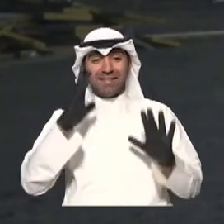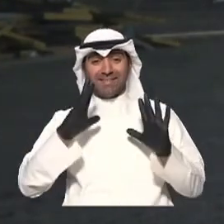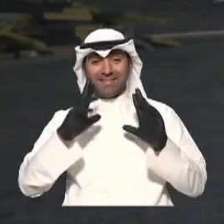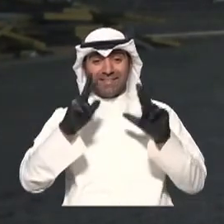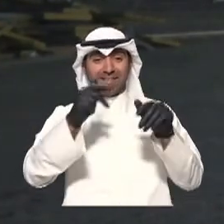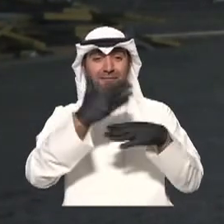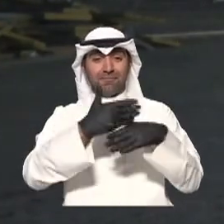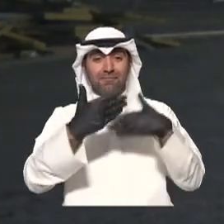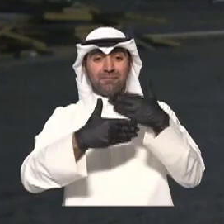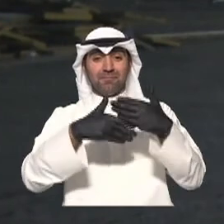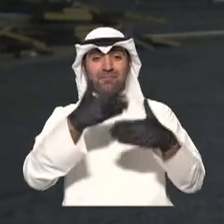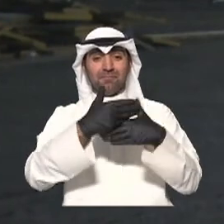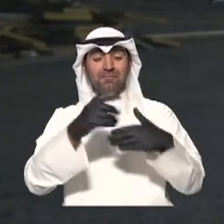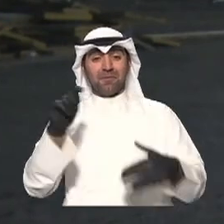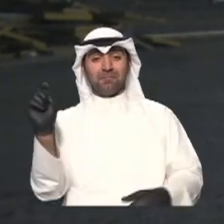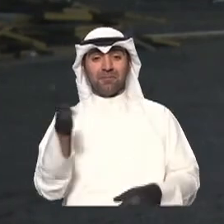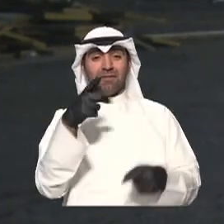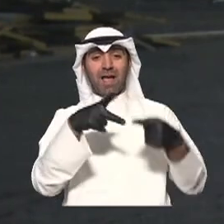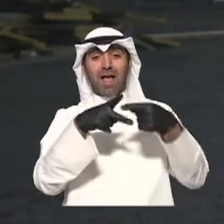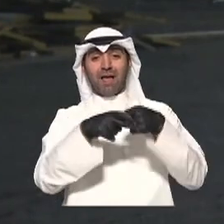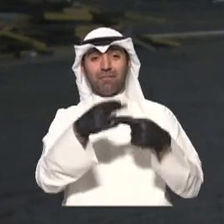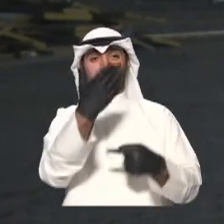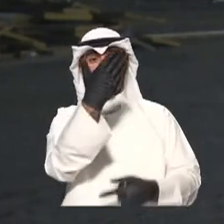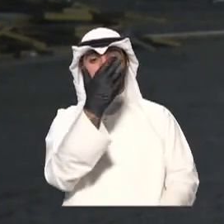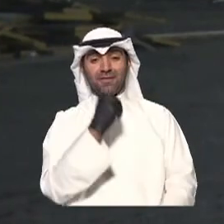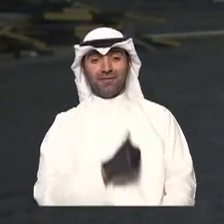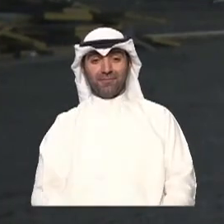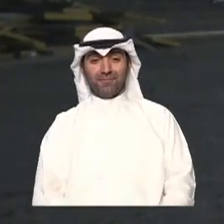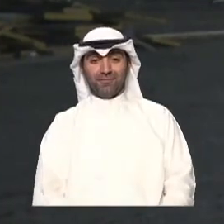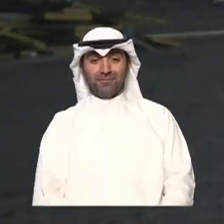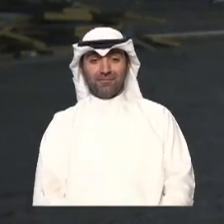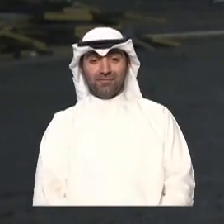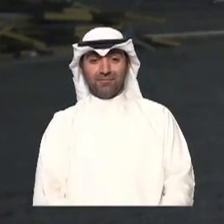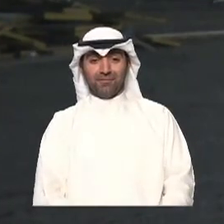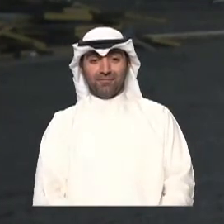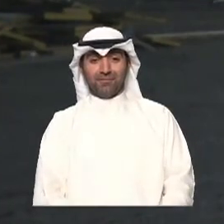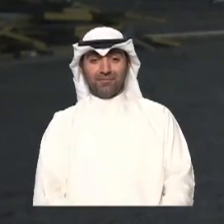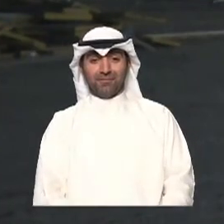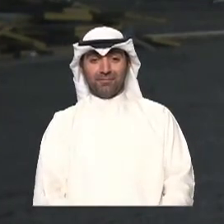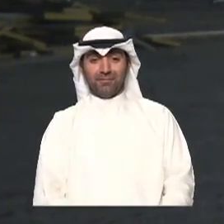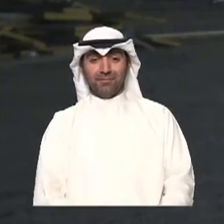أقرب وقت ممكن. من أرض المعارض، جيهان حبيب، تلفزيون دولة الكويت.